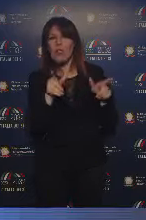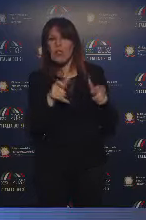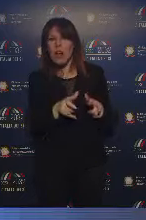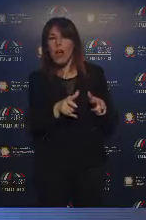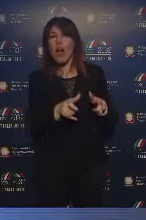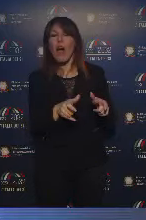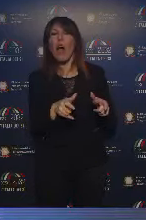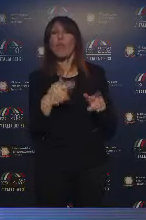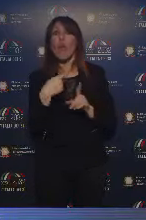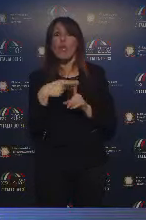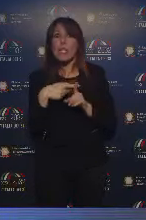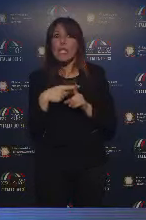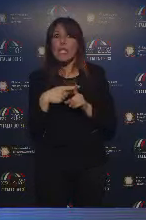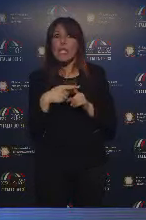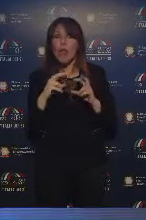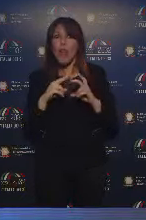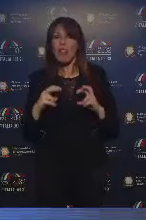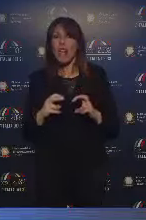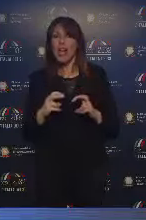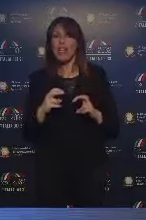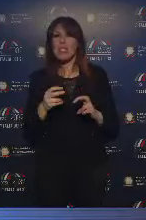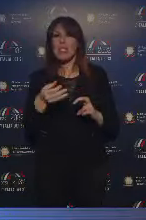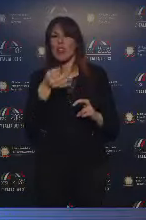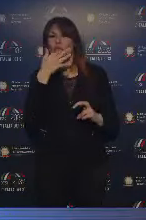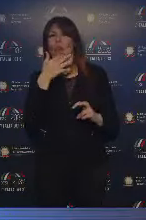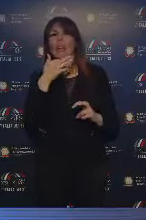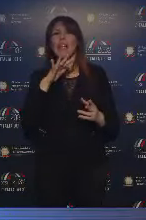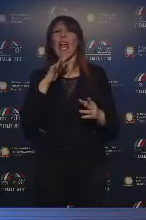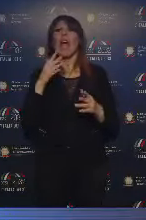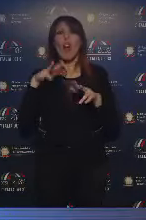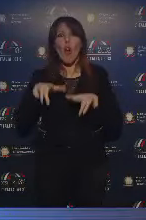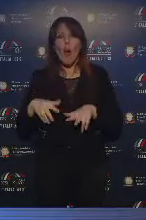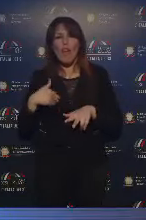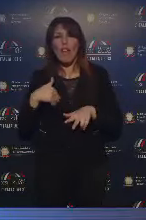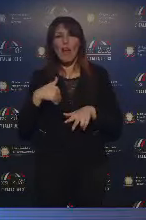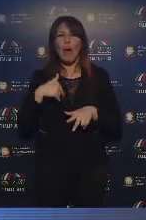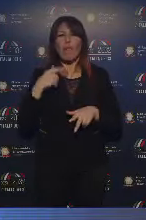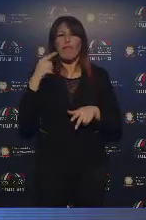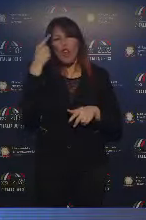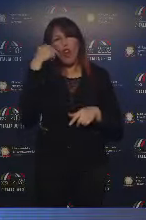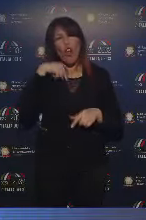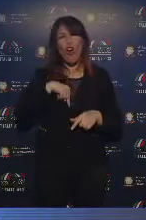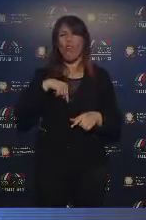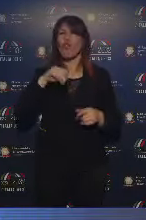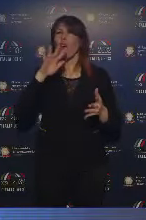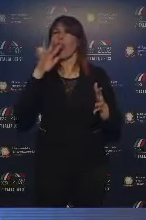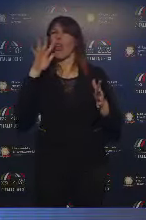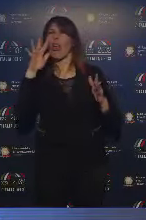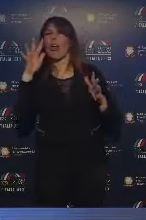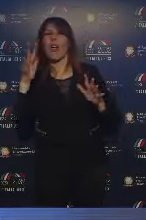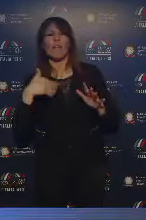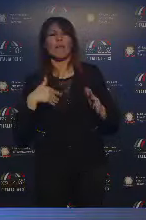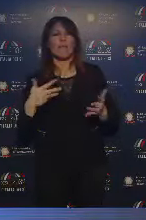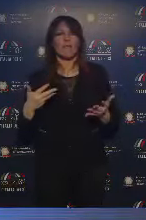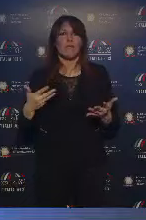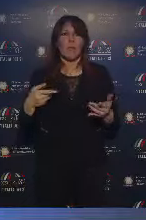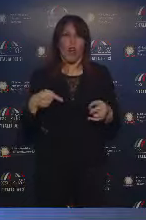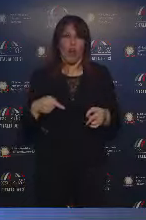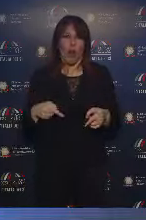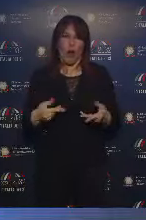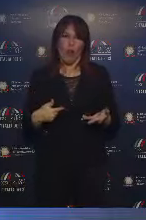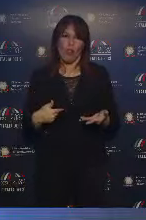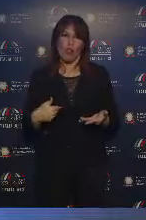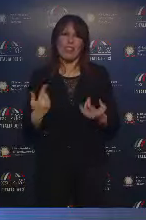positivo al droga test è alterato psicologicamente e Voi capite che quanto di più soggettivo poi con il